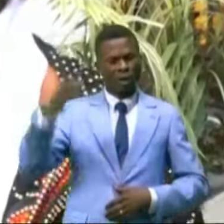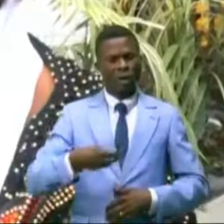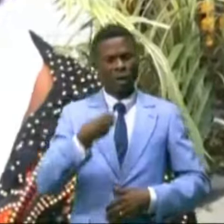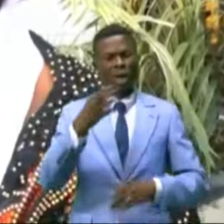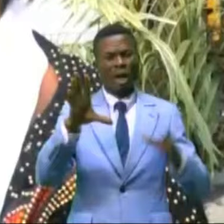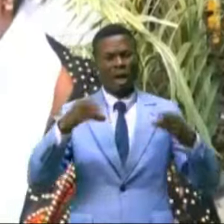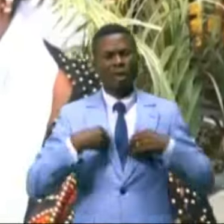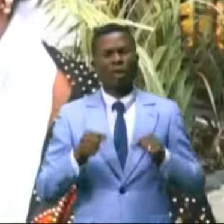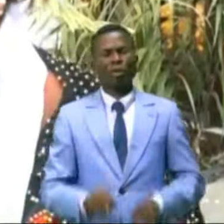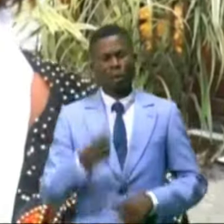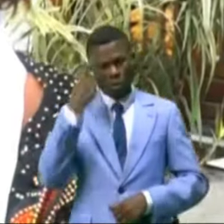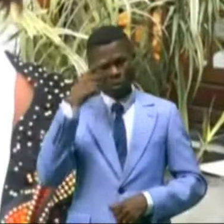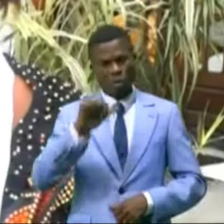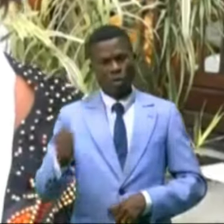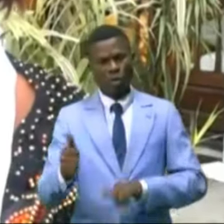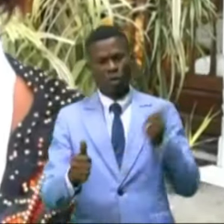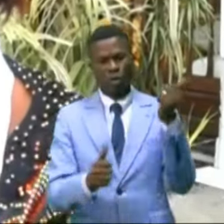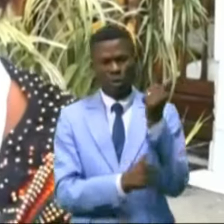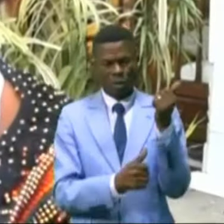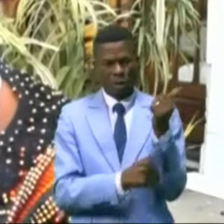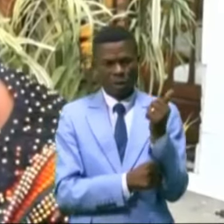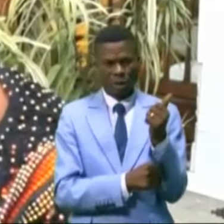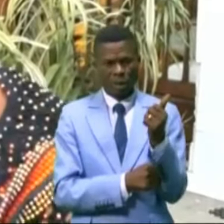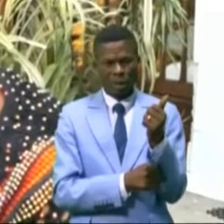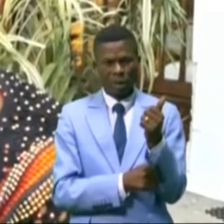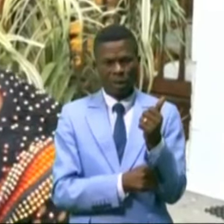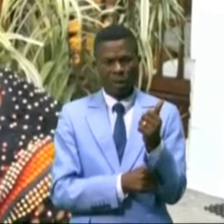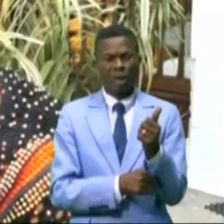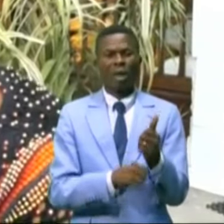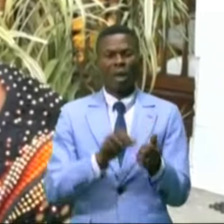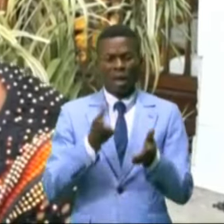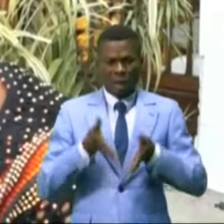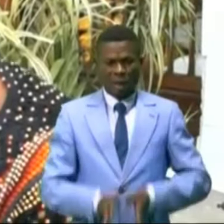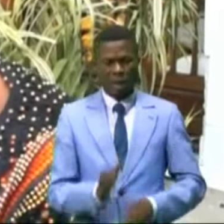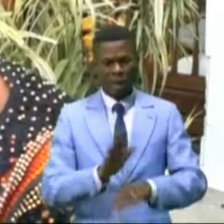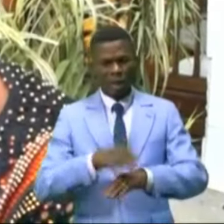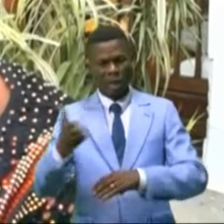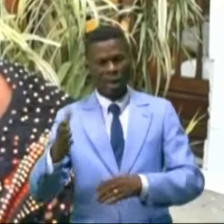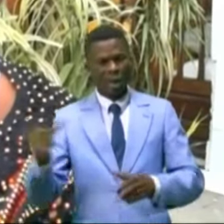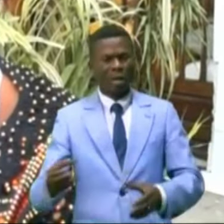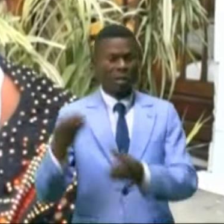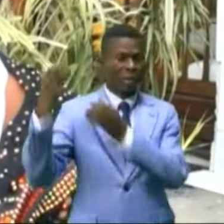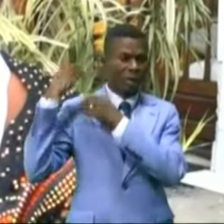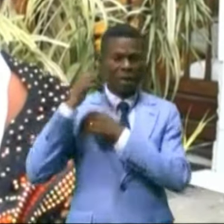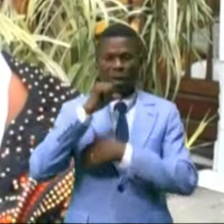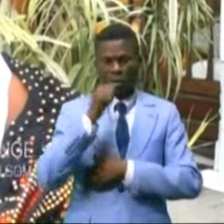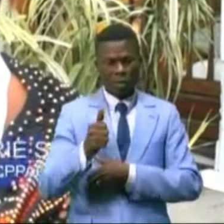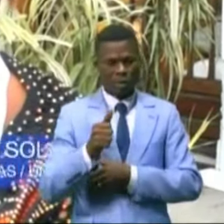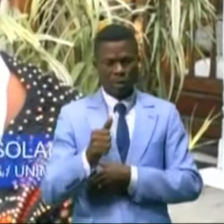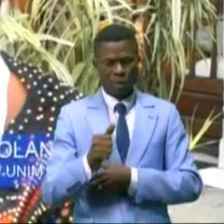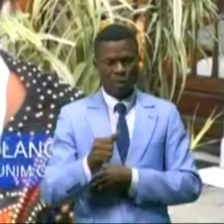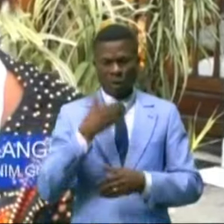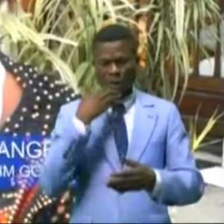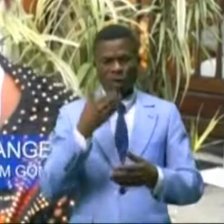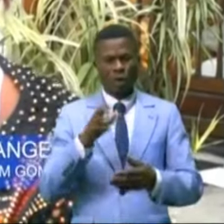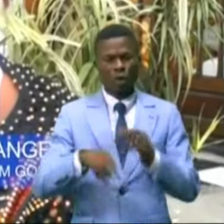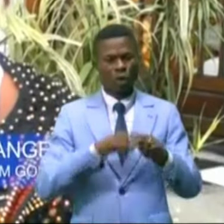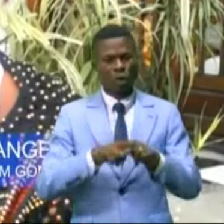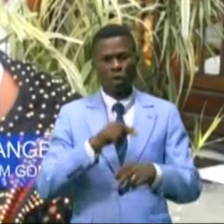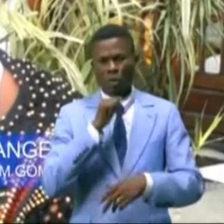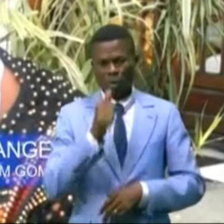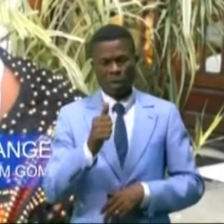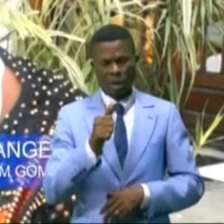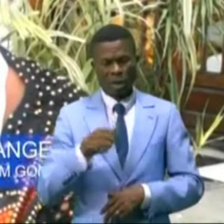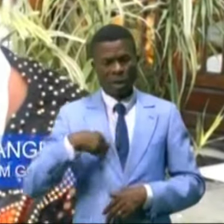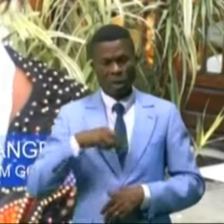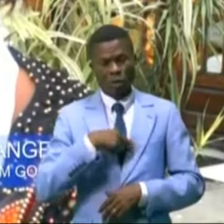vie au compte des autres et que sa descendance n'est pas prise en charge c'est pas du tout bon nous avons